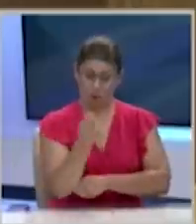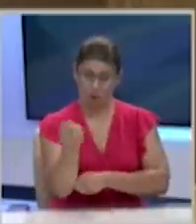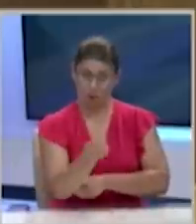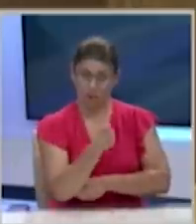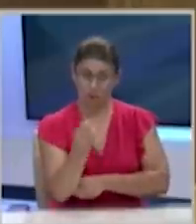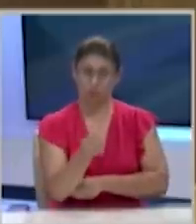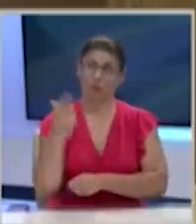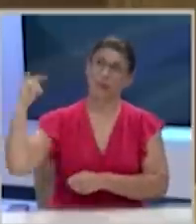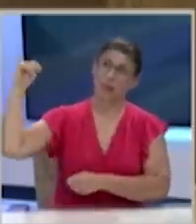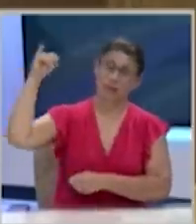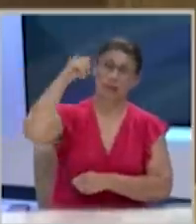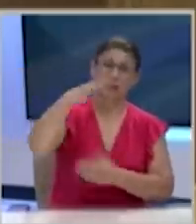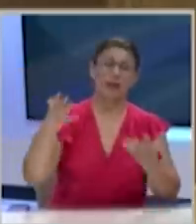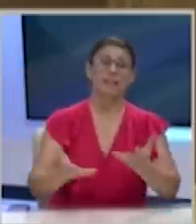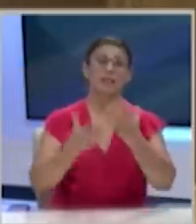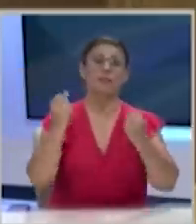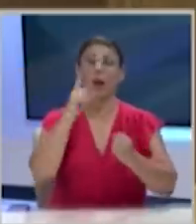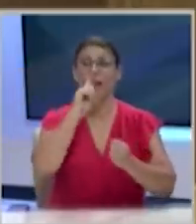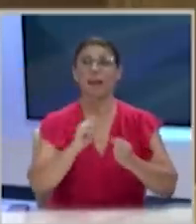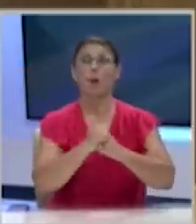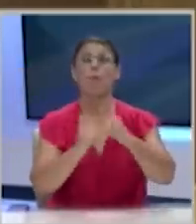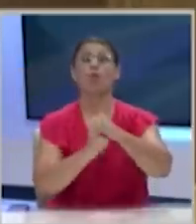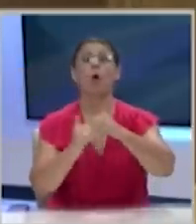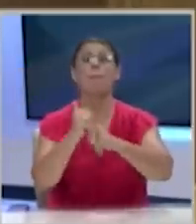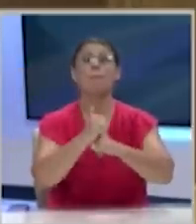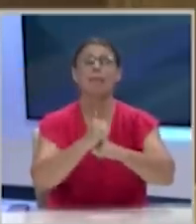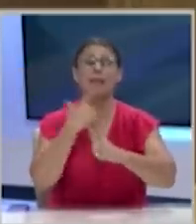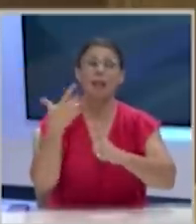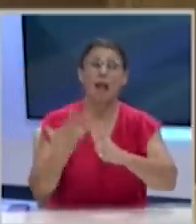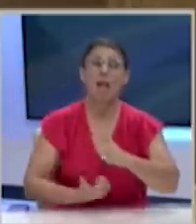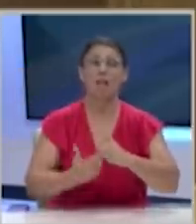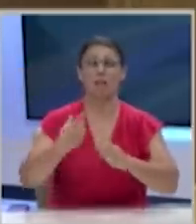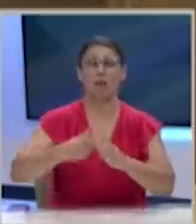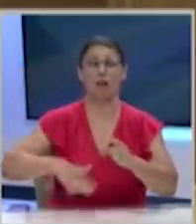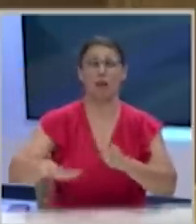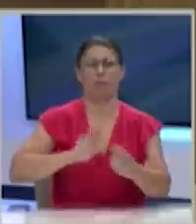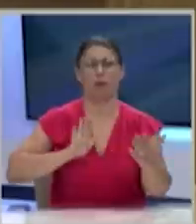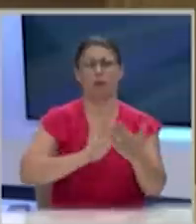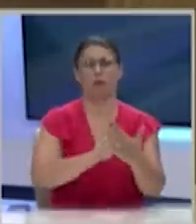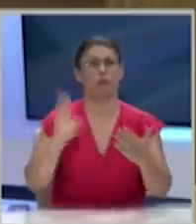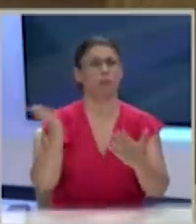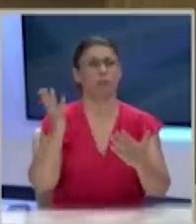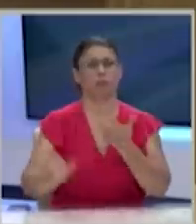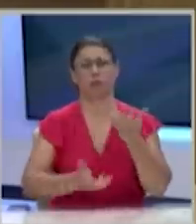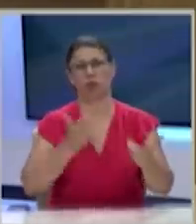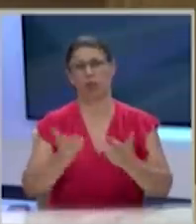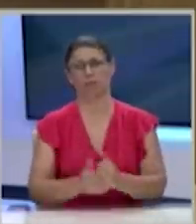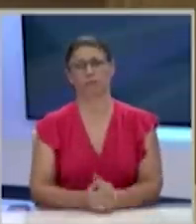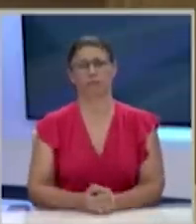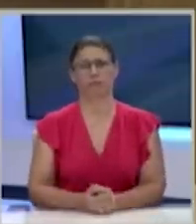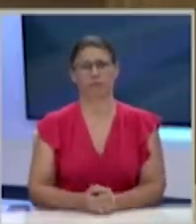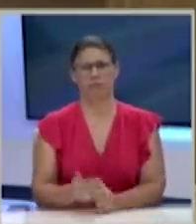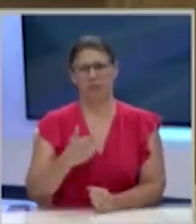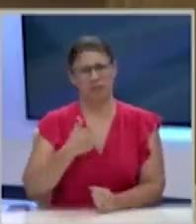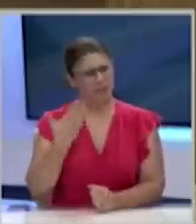με προϋπόθεση της εξασφάλισης των αναγκαίων υποδομών για να αντιμετωπιστεί η οποιαδήποτε πυρκαγιά. Σας